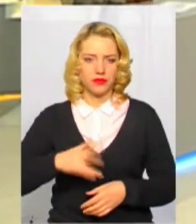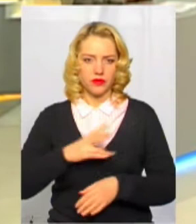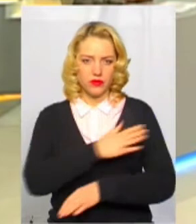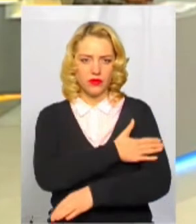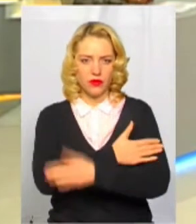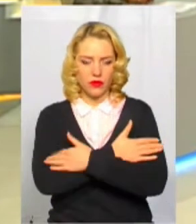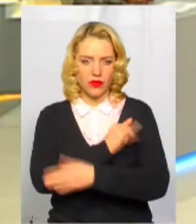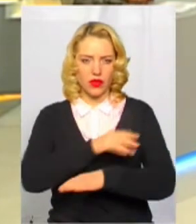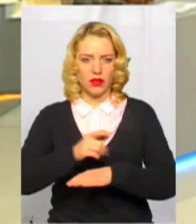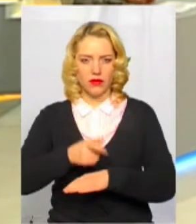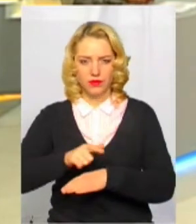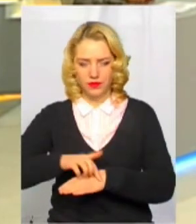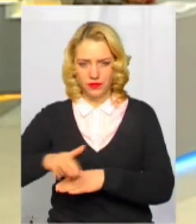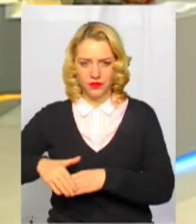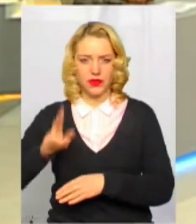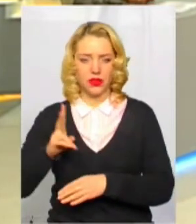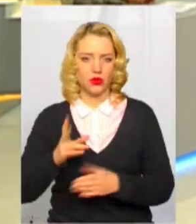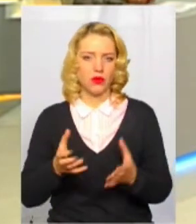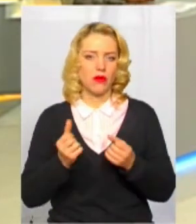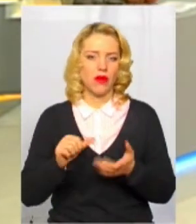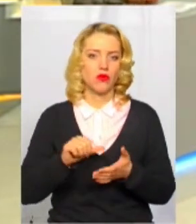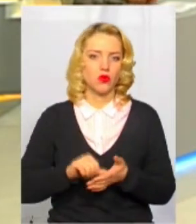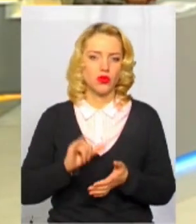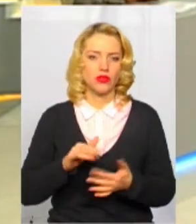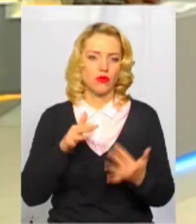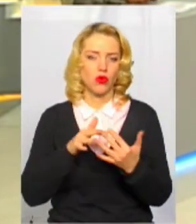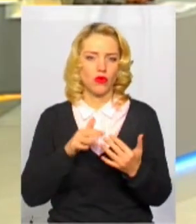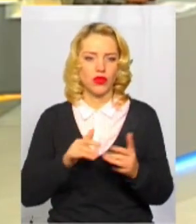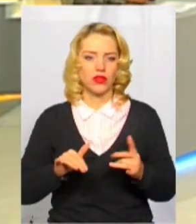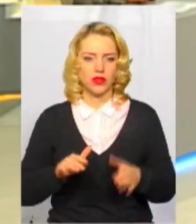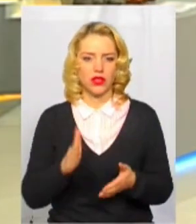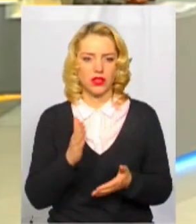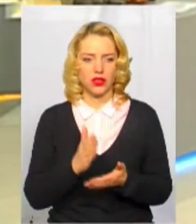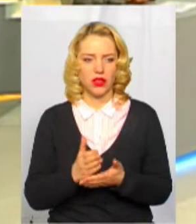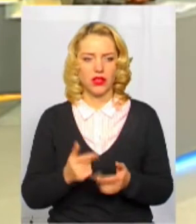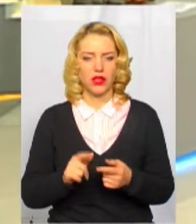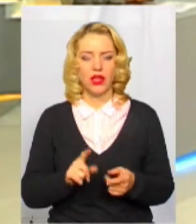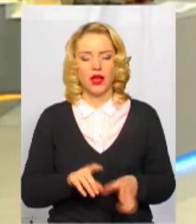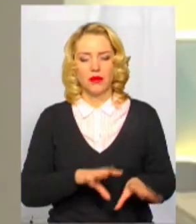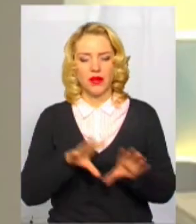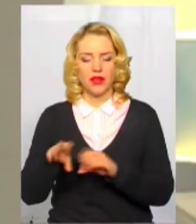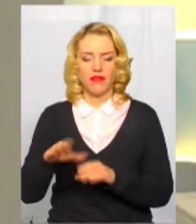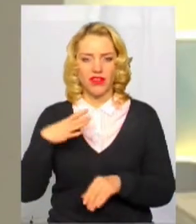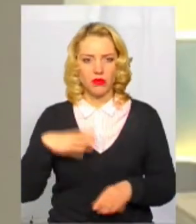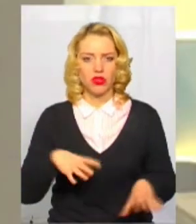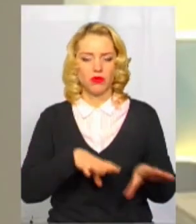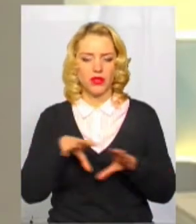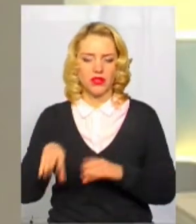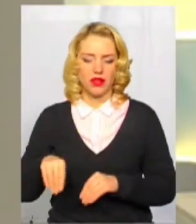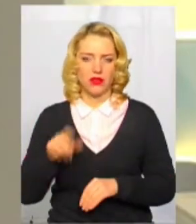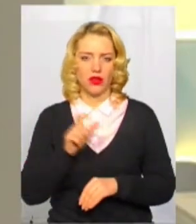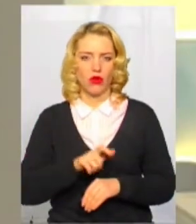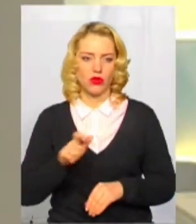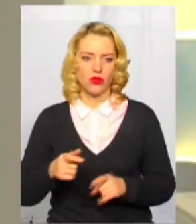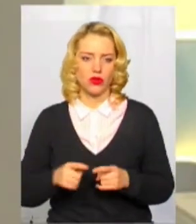ніжних кінцівок, і особи, які приймали участь в бойових діях, і є вимушено переселені особи. В цілому за минулі